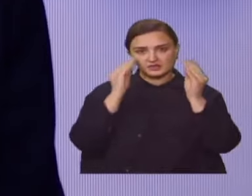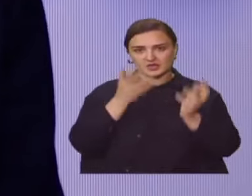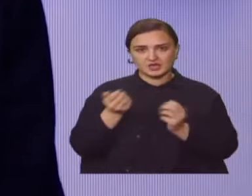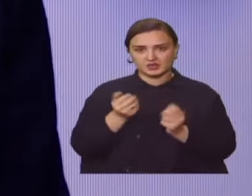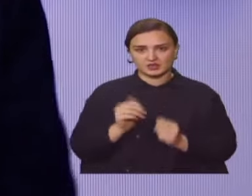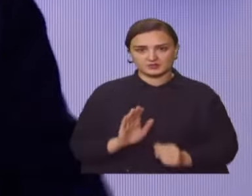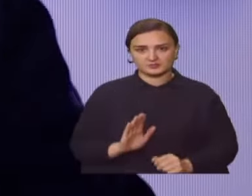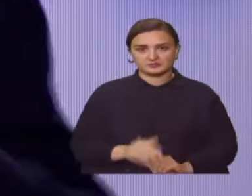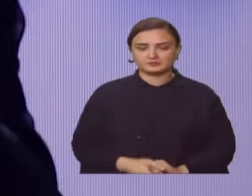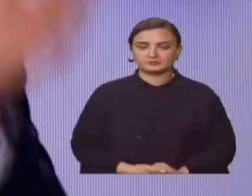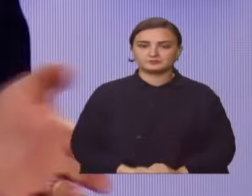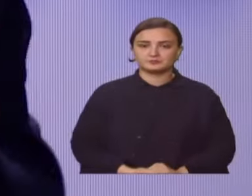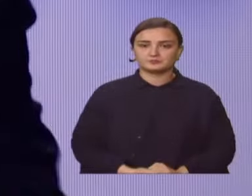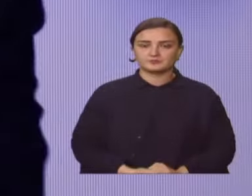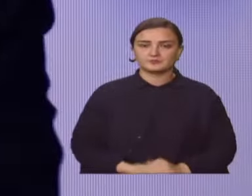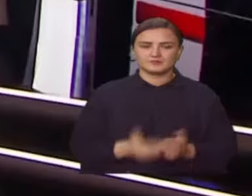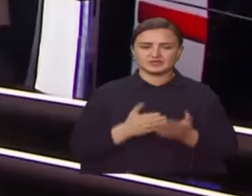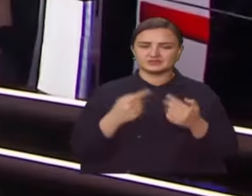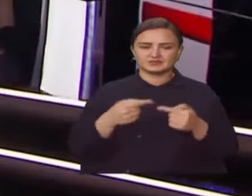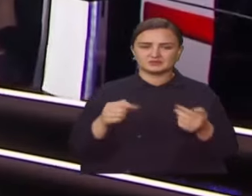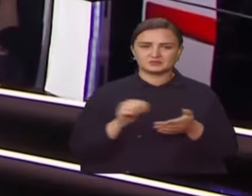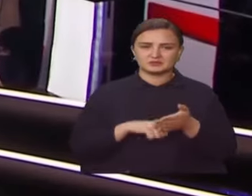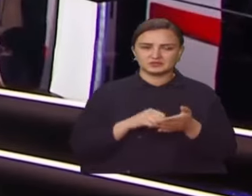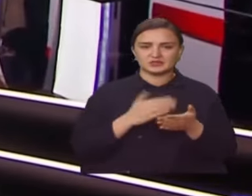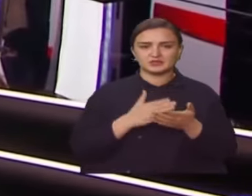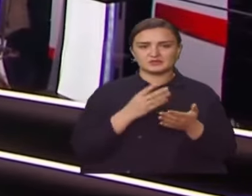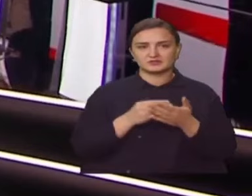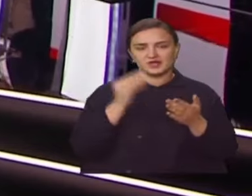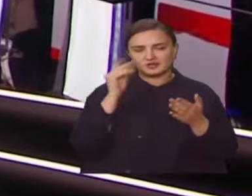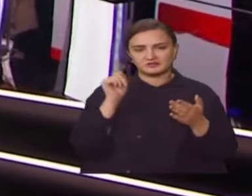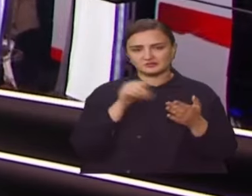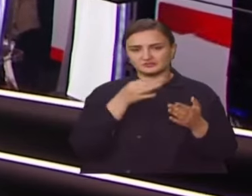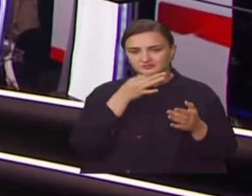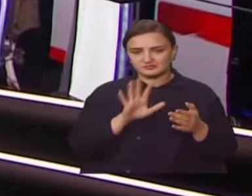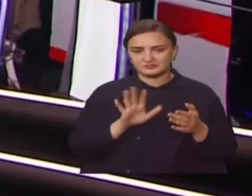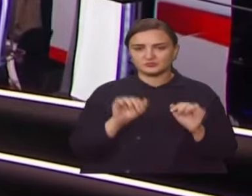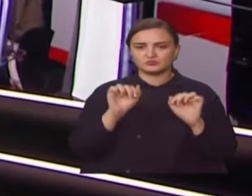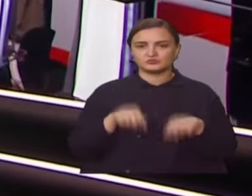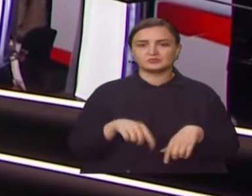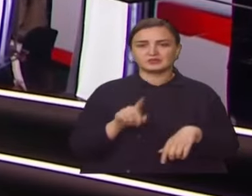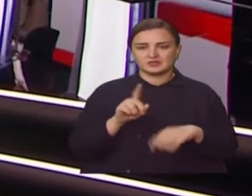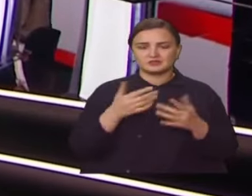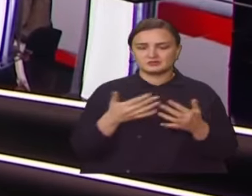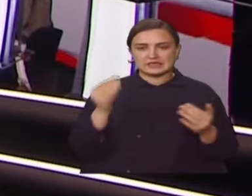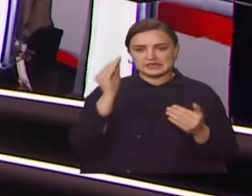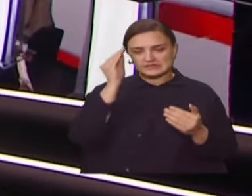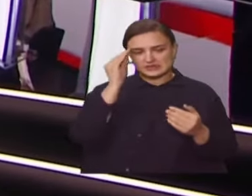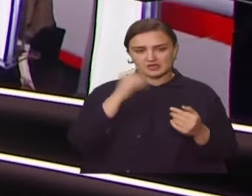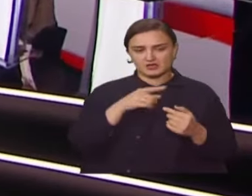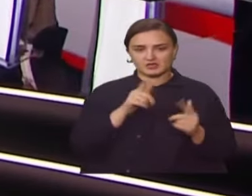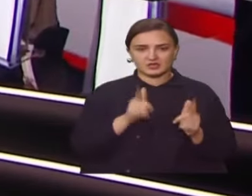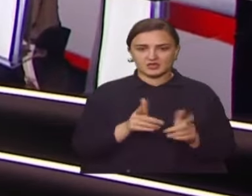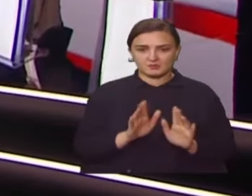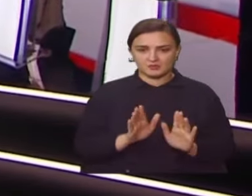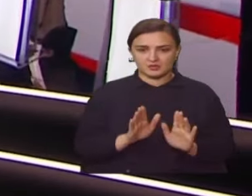ასე ვთქვათ. სხვადასხვა მიზეზით, შესაძლოა პოპულისტური მიზეზით, შეიძლება სხვა იდეოლოგიური მიზეზით და ასე შემდეგ.